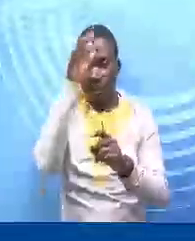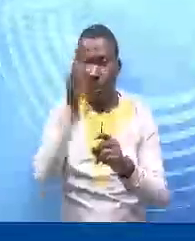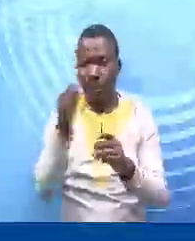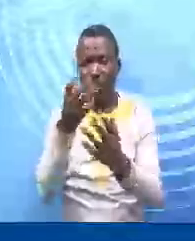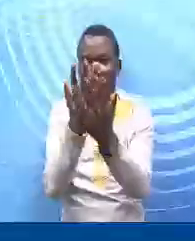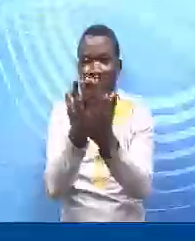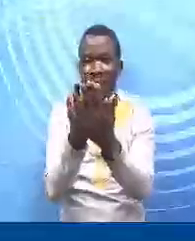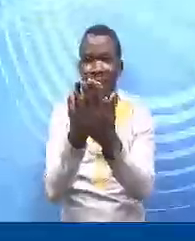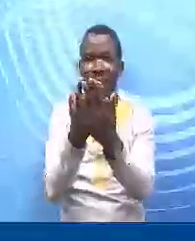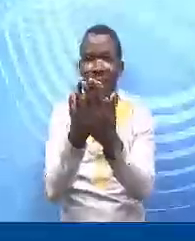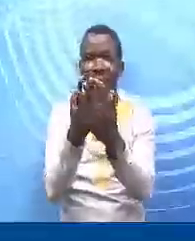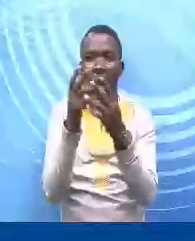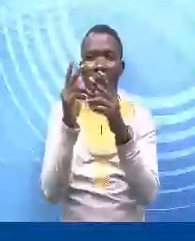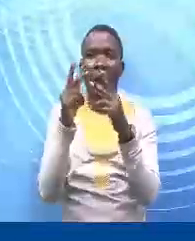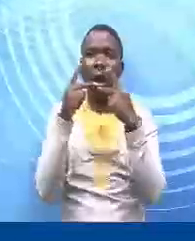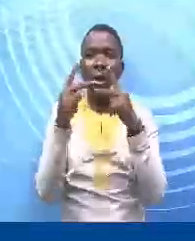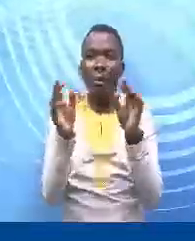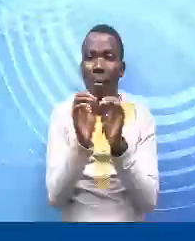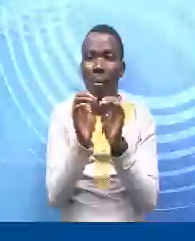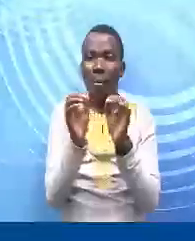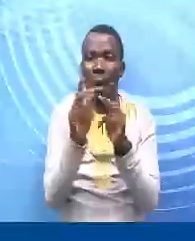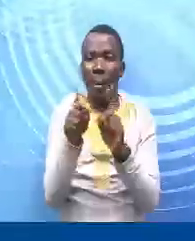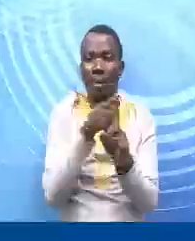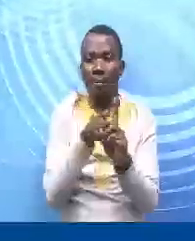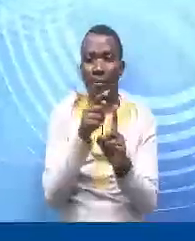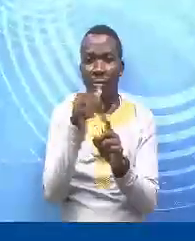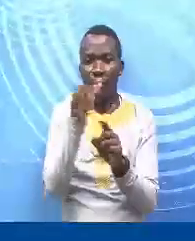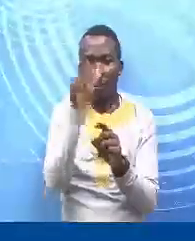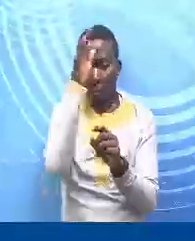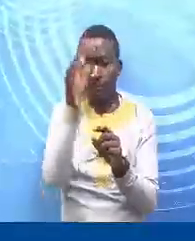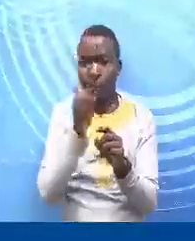abantu bazicana buri gihe umusaza tugiye kuba tukumva